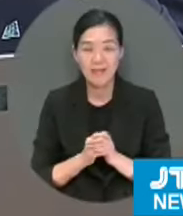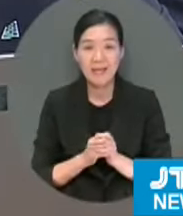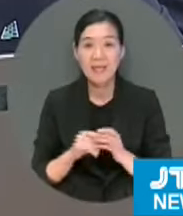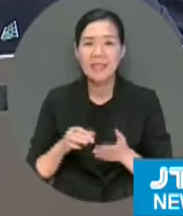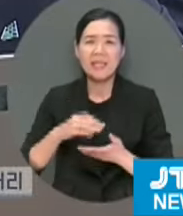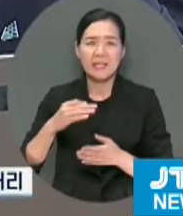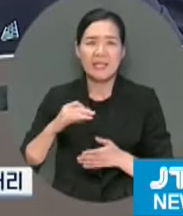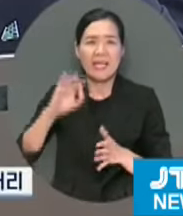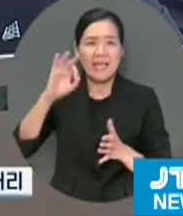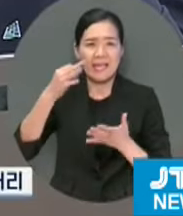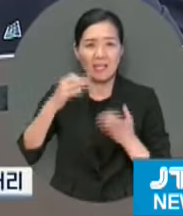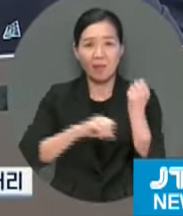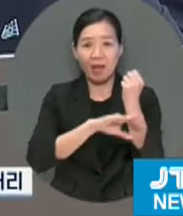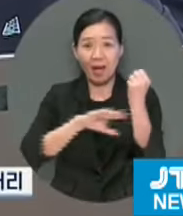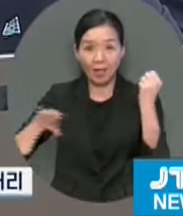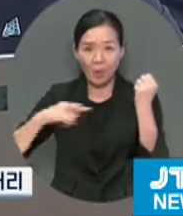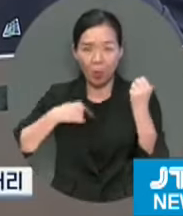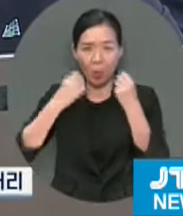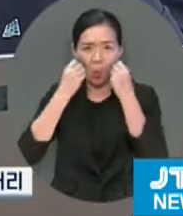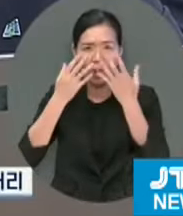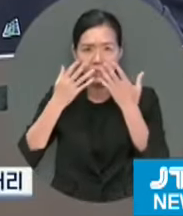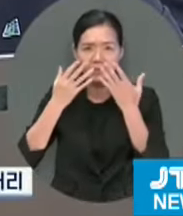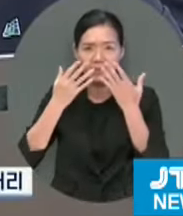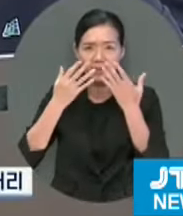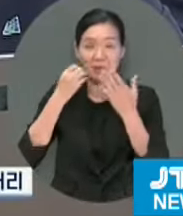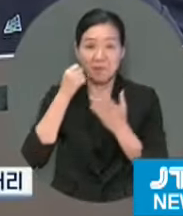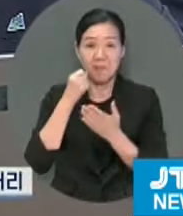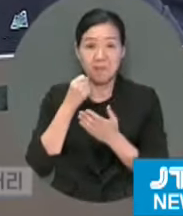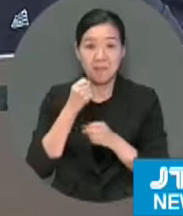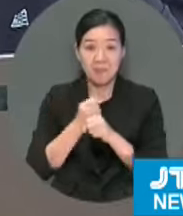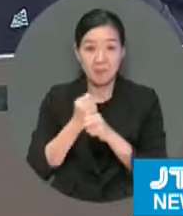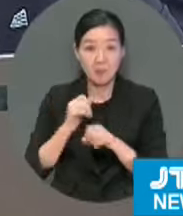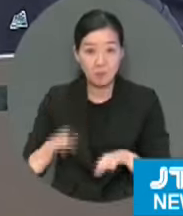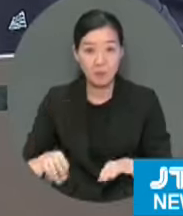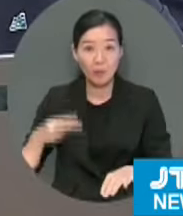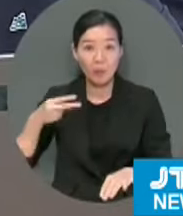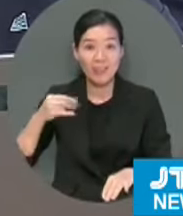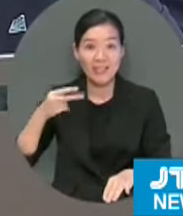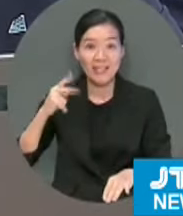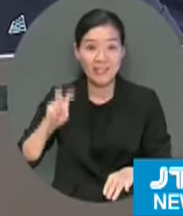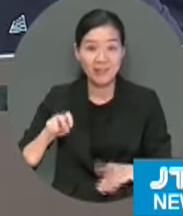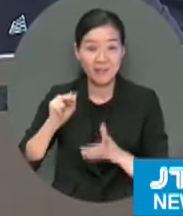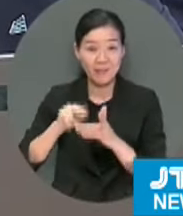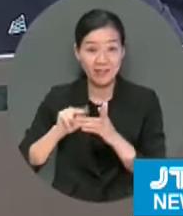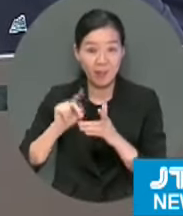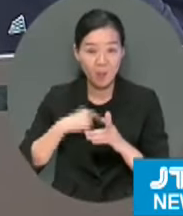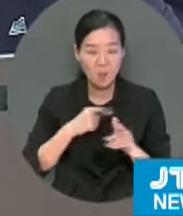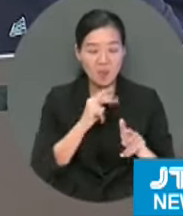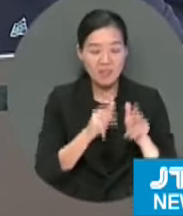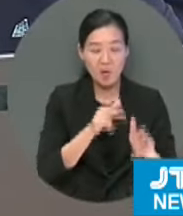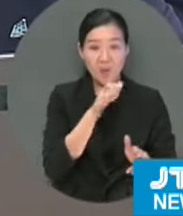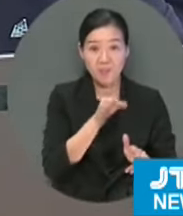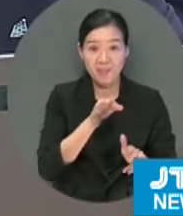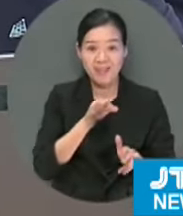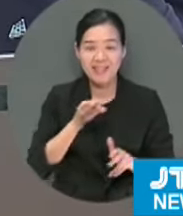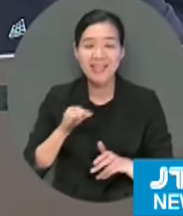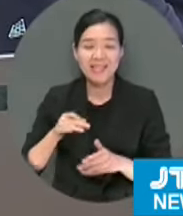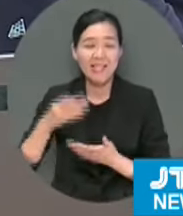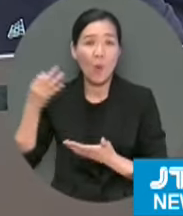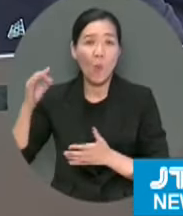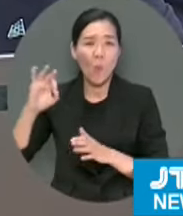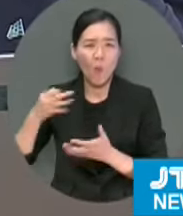새로 책정하시고요. 그리고 아까 디딤센터도 이야기했지만 사업비와 인건비 구분하는 것처럼 이런